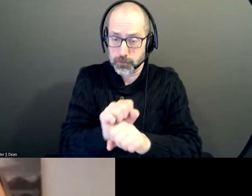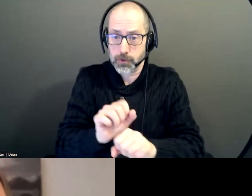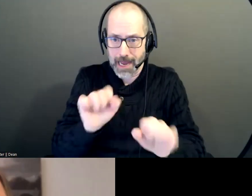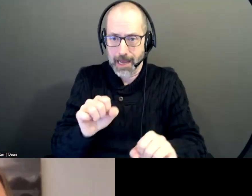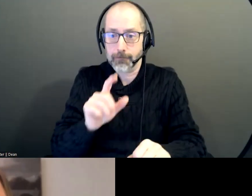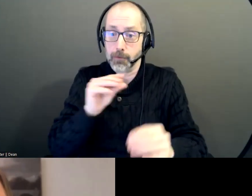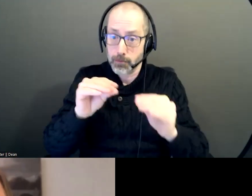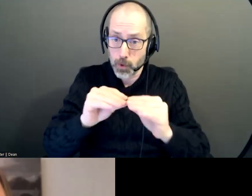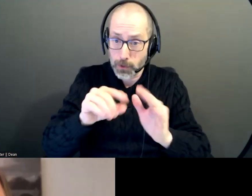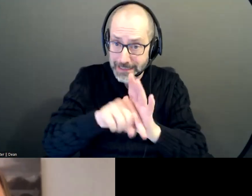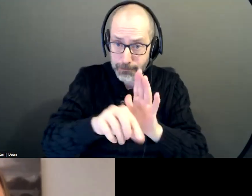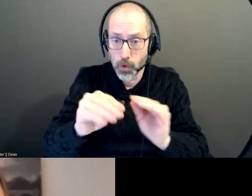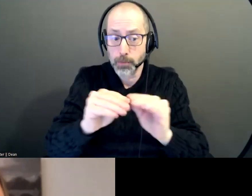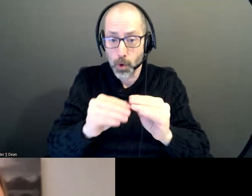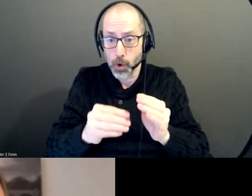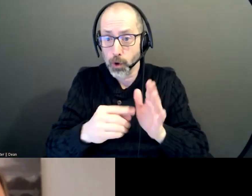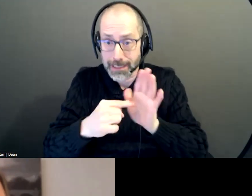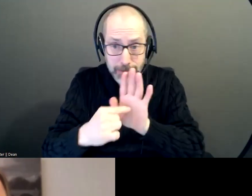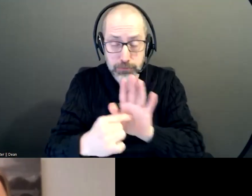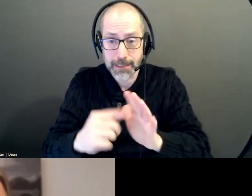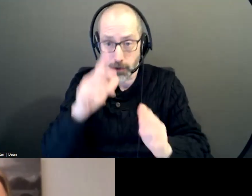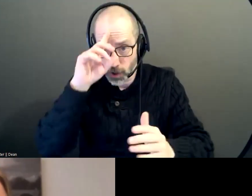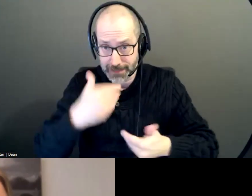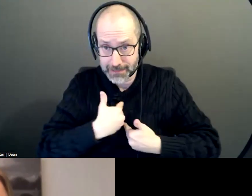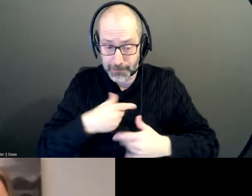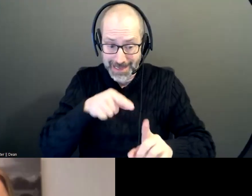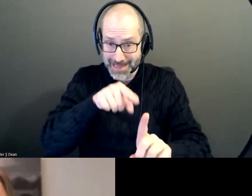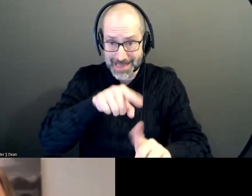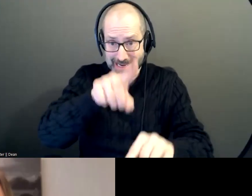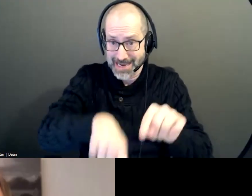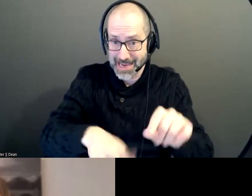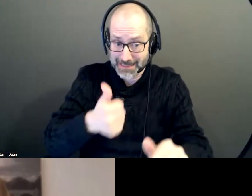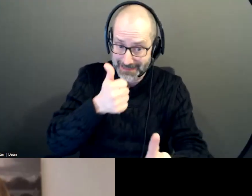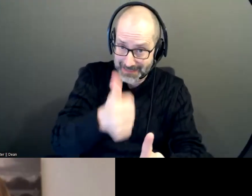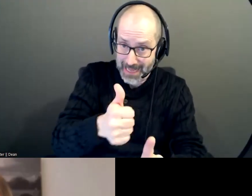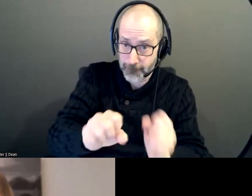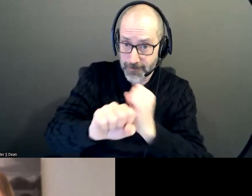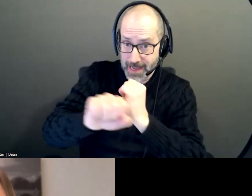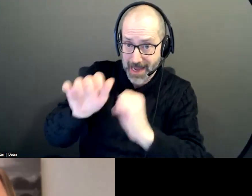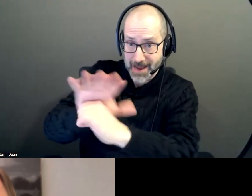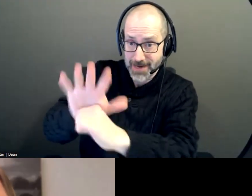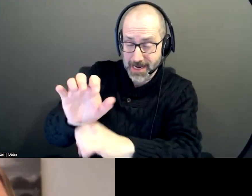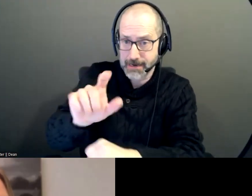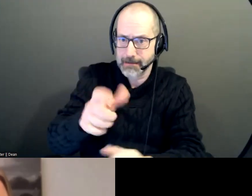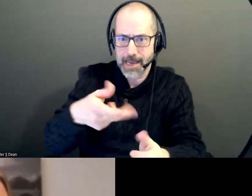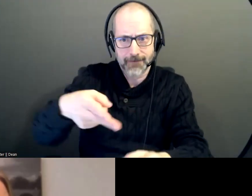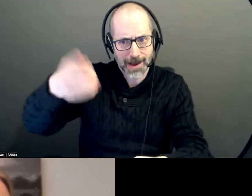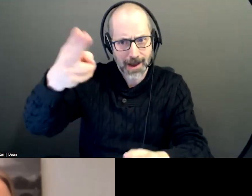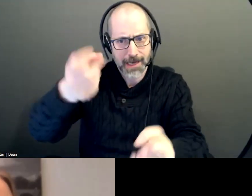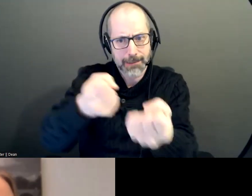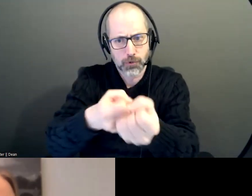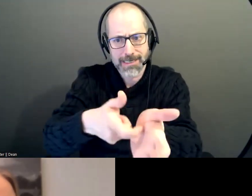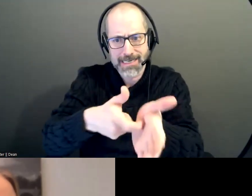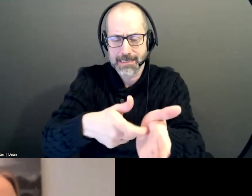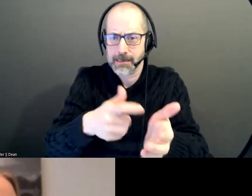s'expriment can't et self-advocate comment and peut-on have very donc, high support needs. donc It aller de looks l'avant like en ne laissant somebody pas can sur be la touche discounted ceux